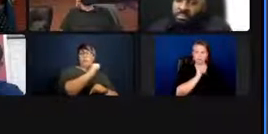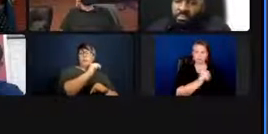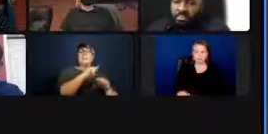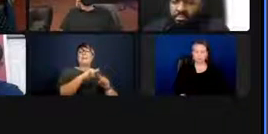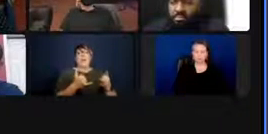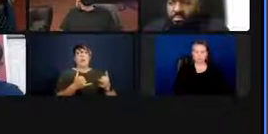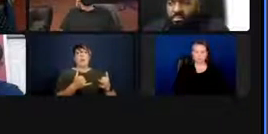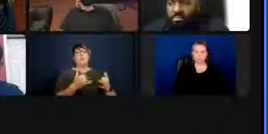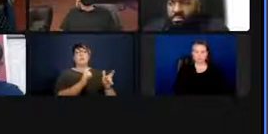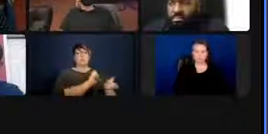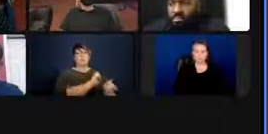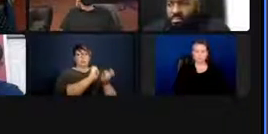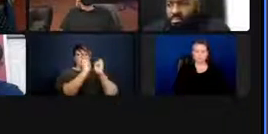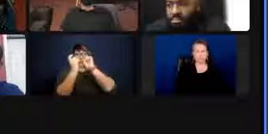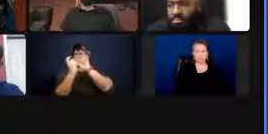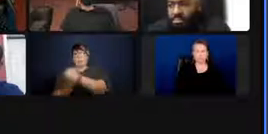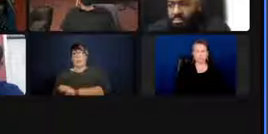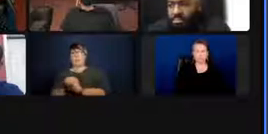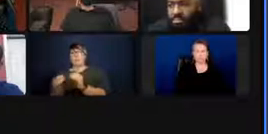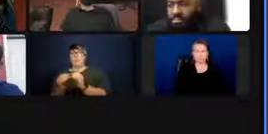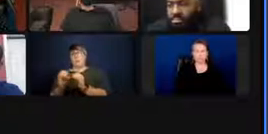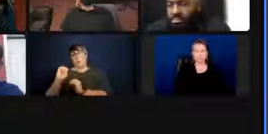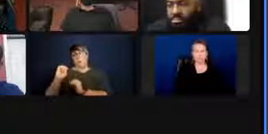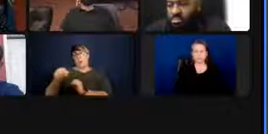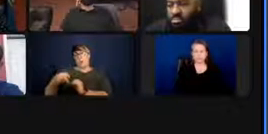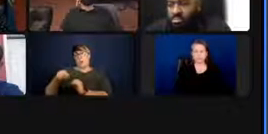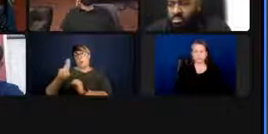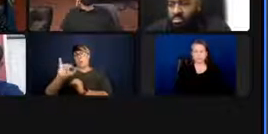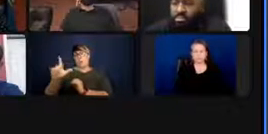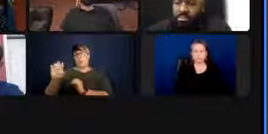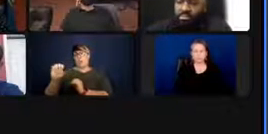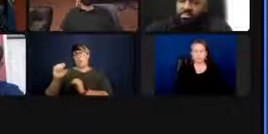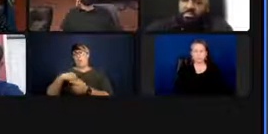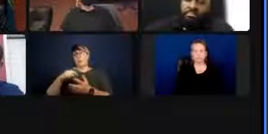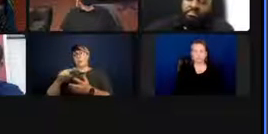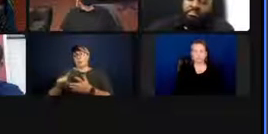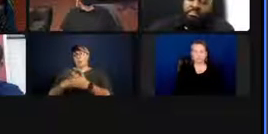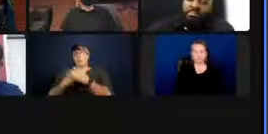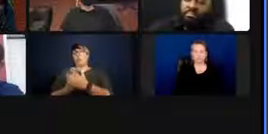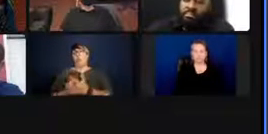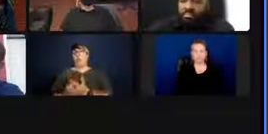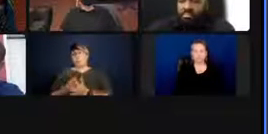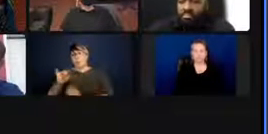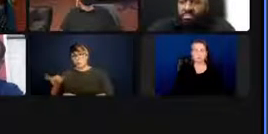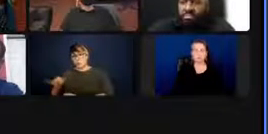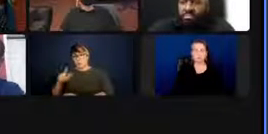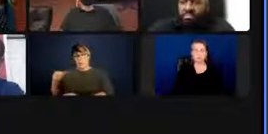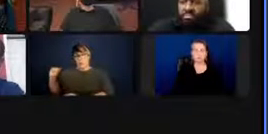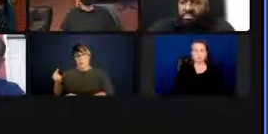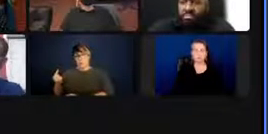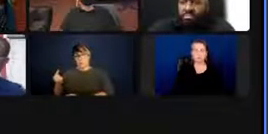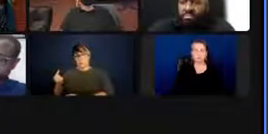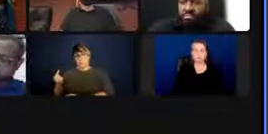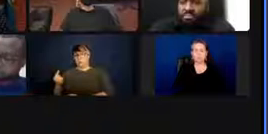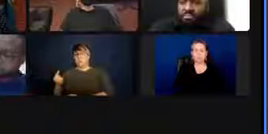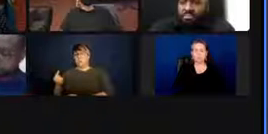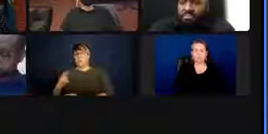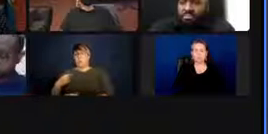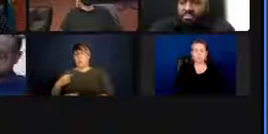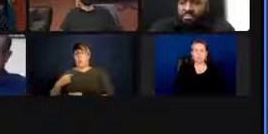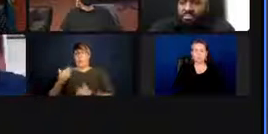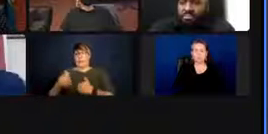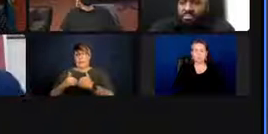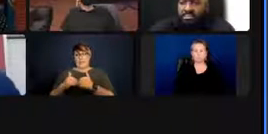طلبة تغيبوا في المدارس السابقة ولهذا طبعا ينبغي أن ننظر